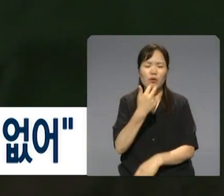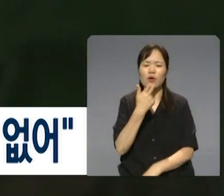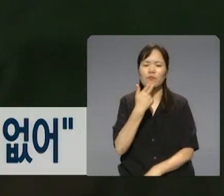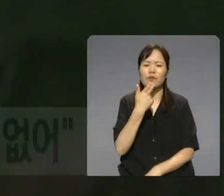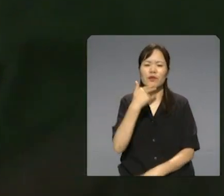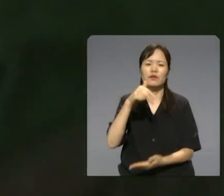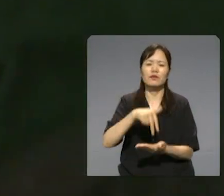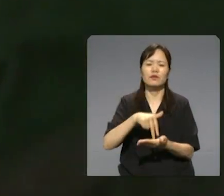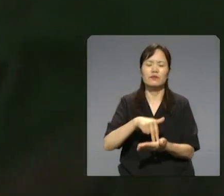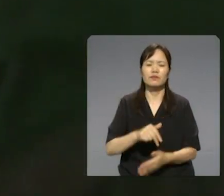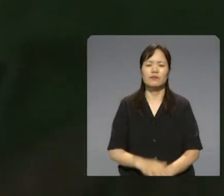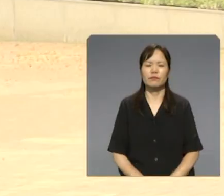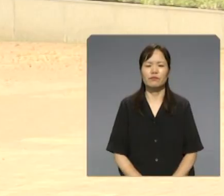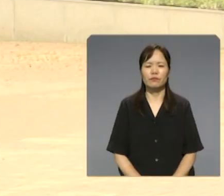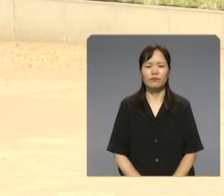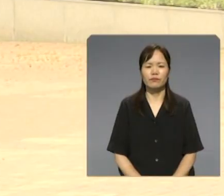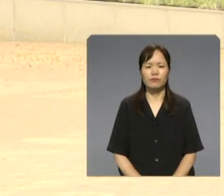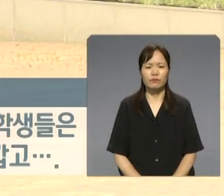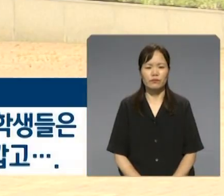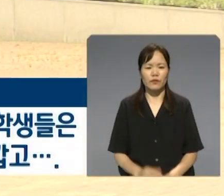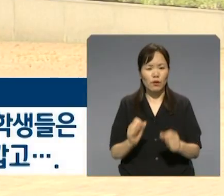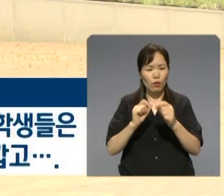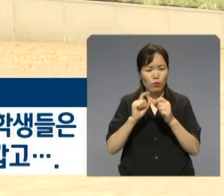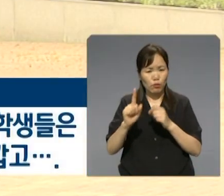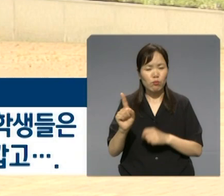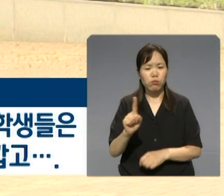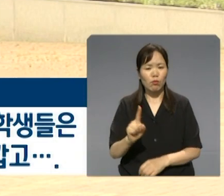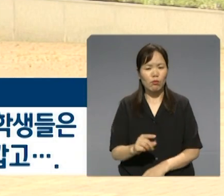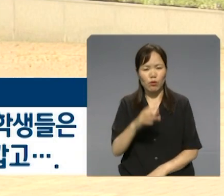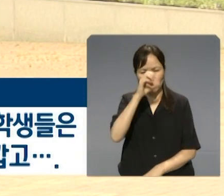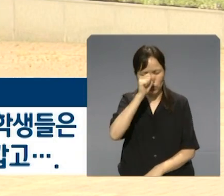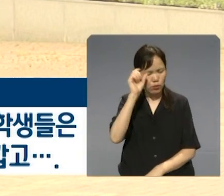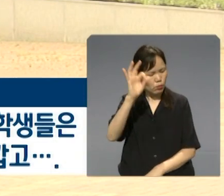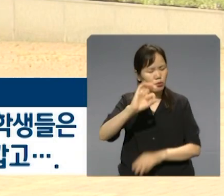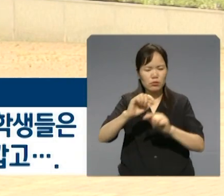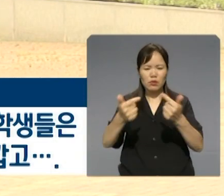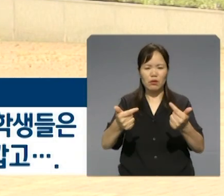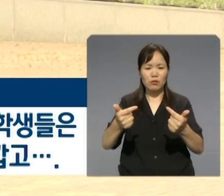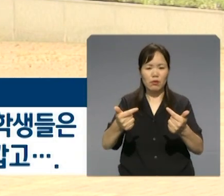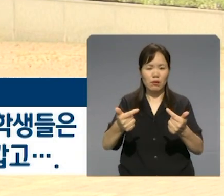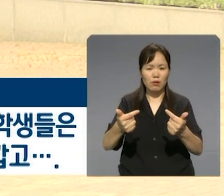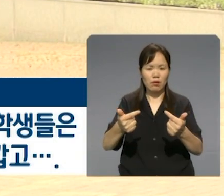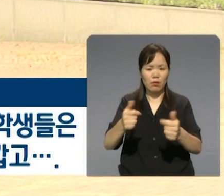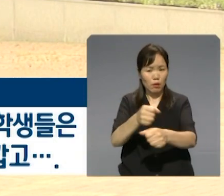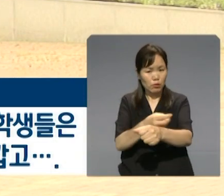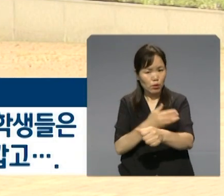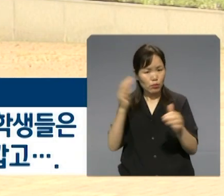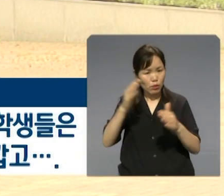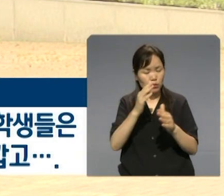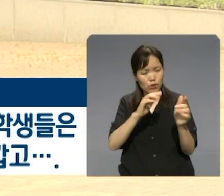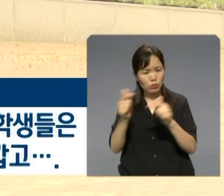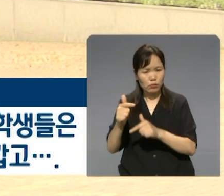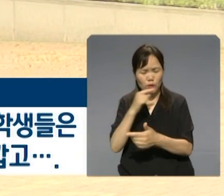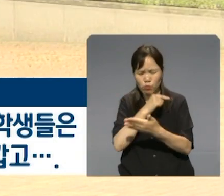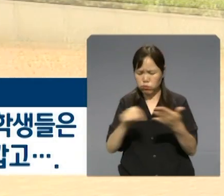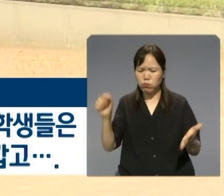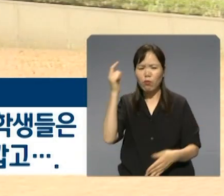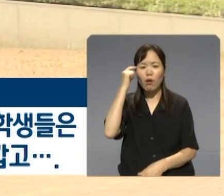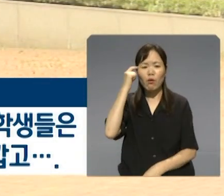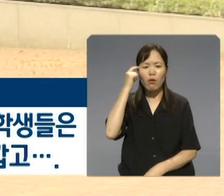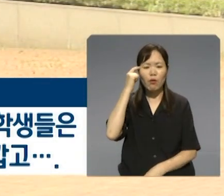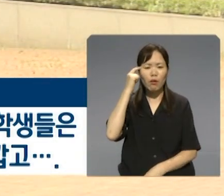반응입니다 대부분 솔직히 말해서 좋게 보진 않는 것 장교한 애들은 굳이 손해를 보냐라는 식으로